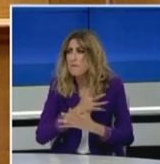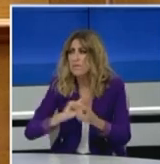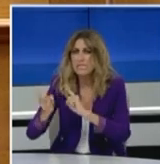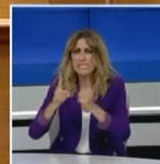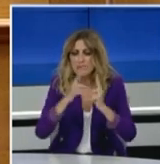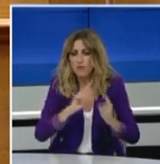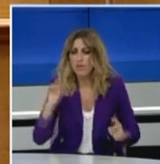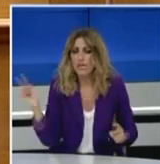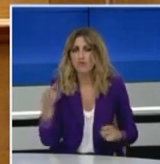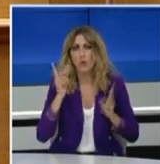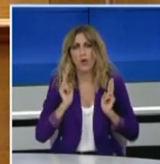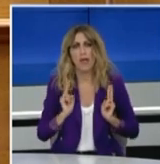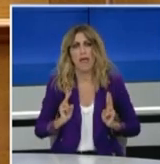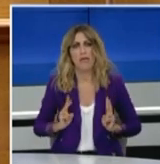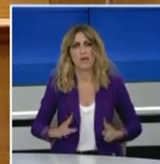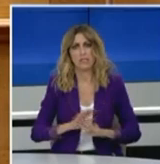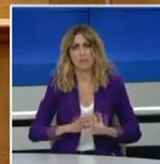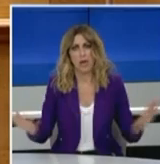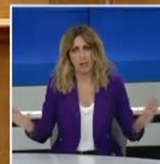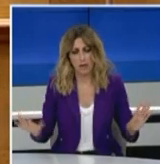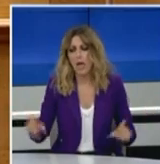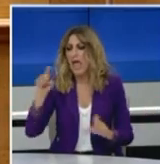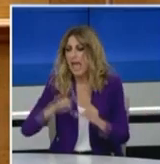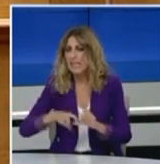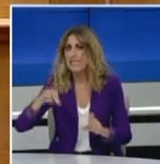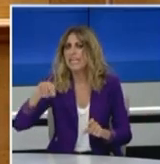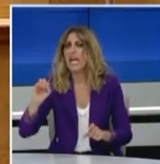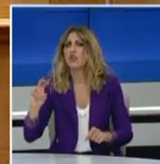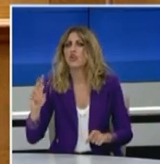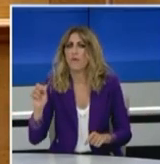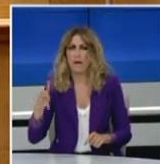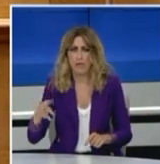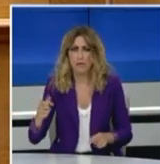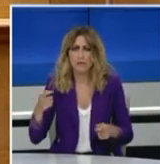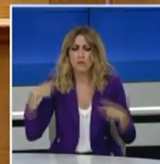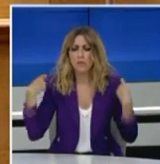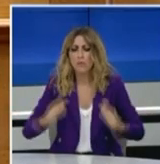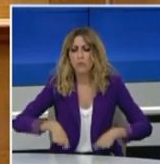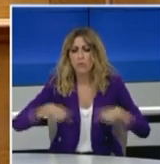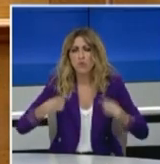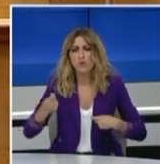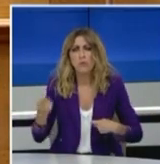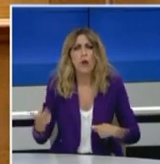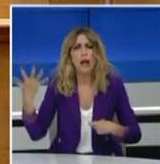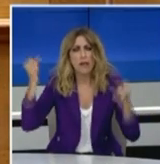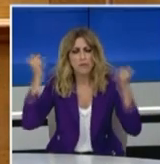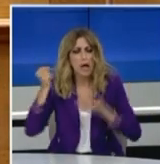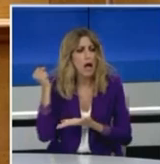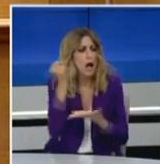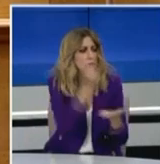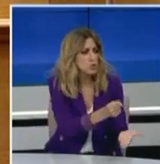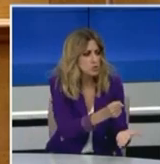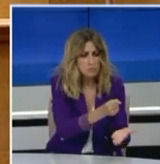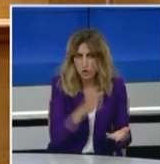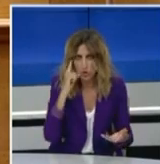και το σκάνδαλο μένει στον αφρό και η Νοβάρτης με ένα συμβολικό για τα μεγέθη της τίμημα συνεχίζει